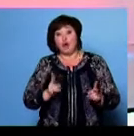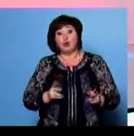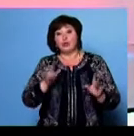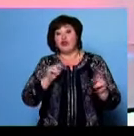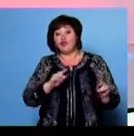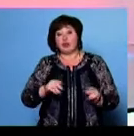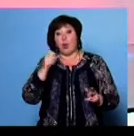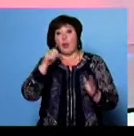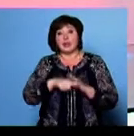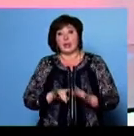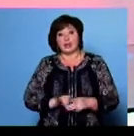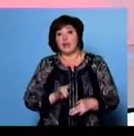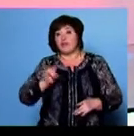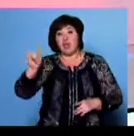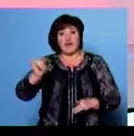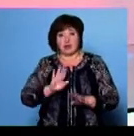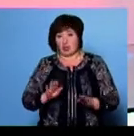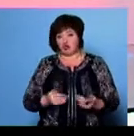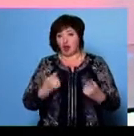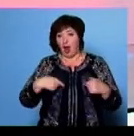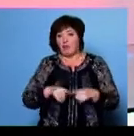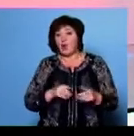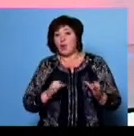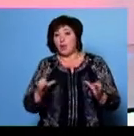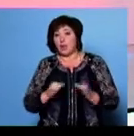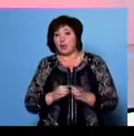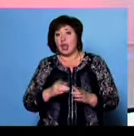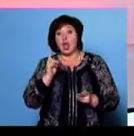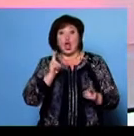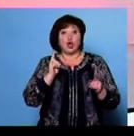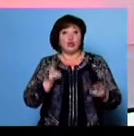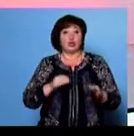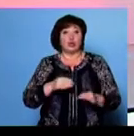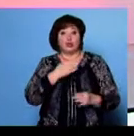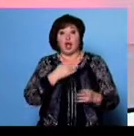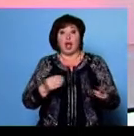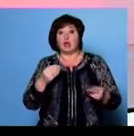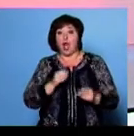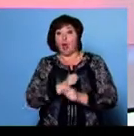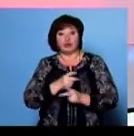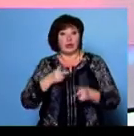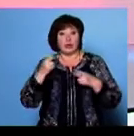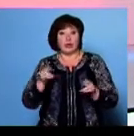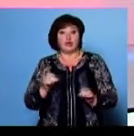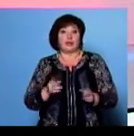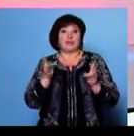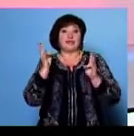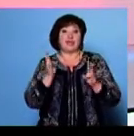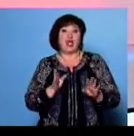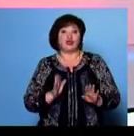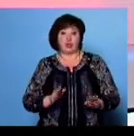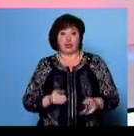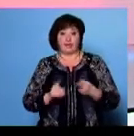несчастье оказаться клиентом нелетающей авиакомпании, кого-то обманули в турагентстве, а кто-то на отдых не вылетел, чтобы не стать жертвой